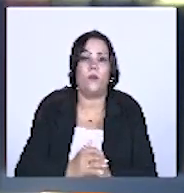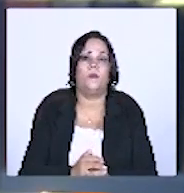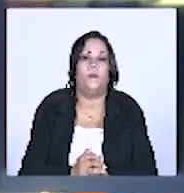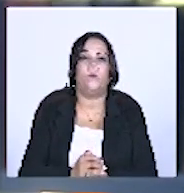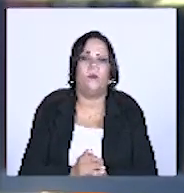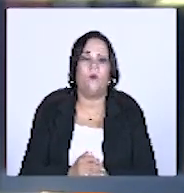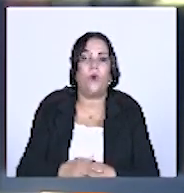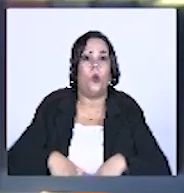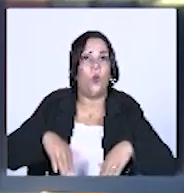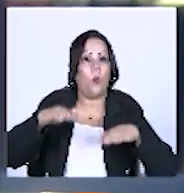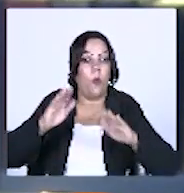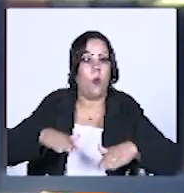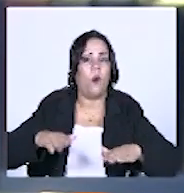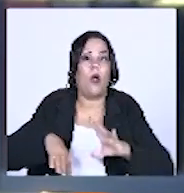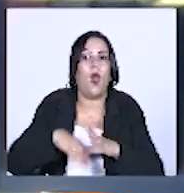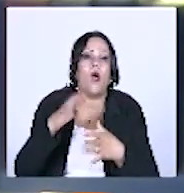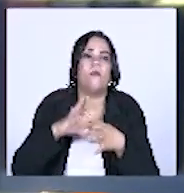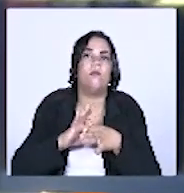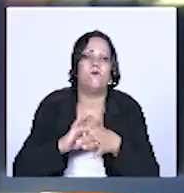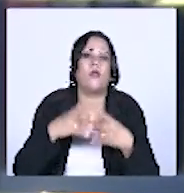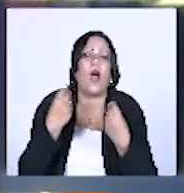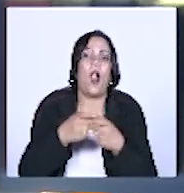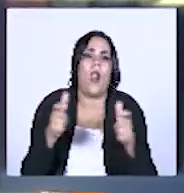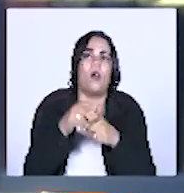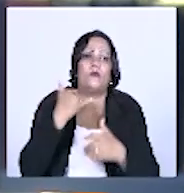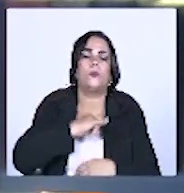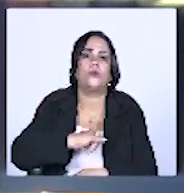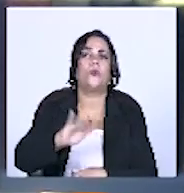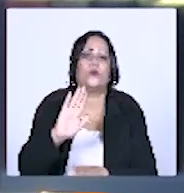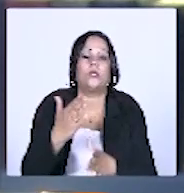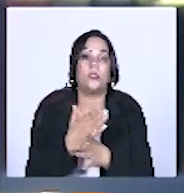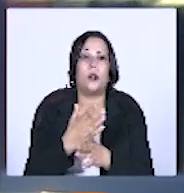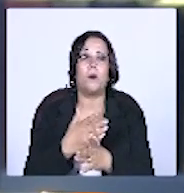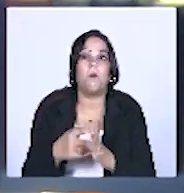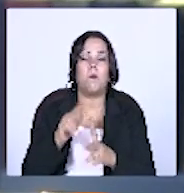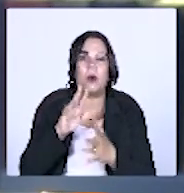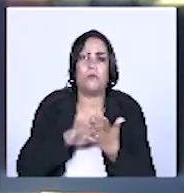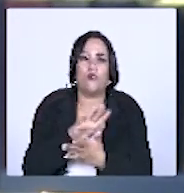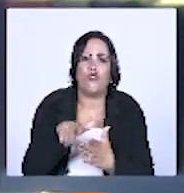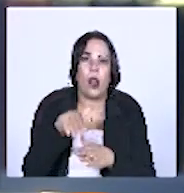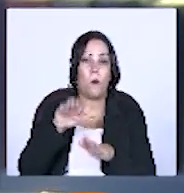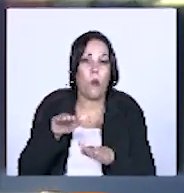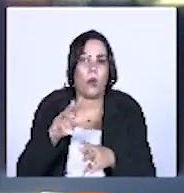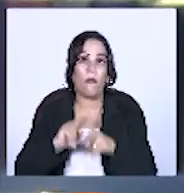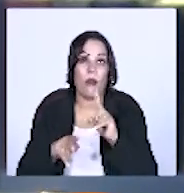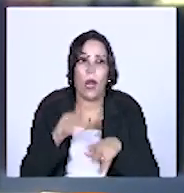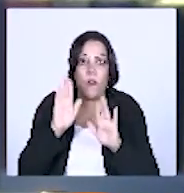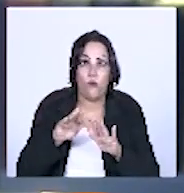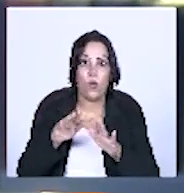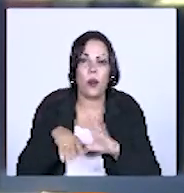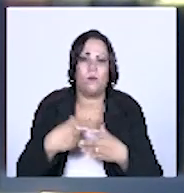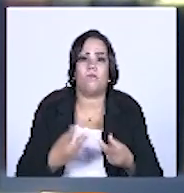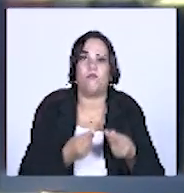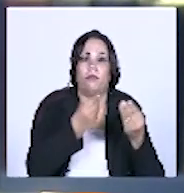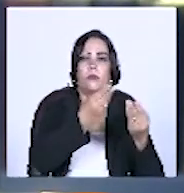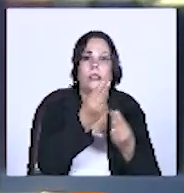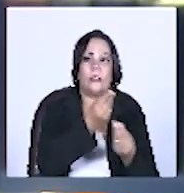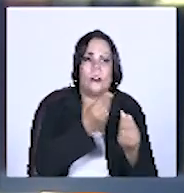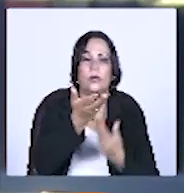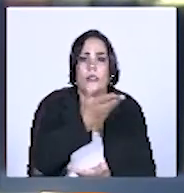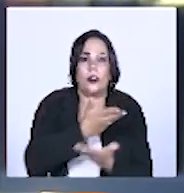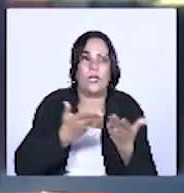وسيظل في حاله انعقاد دائم وستطرح عليه القضايا المساره ومخرجات الحوار محل